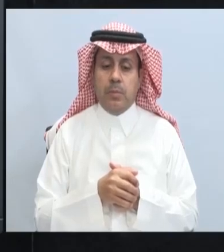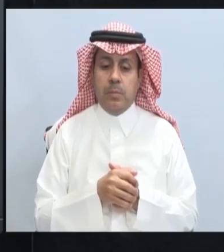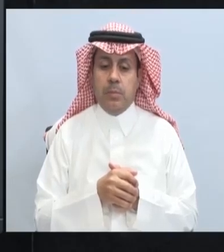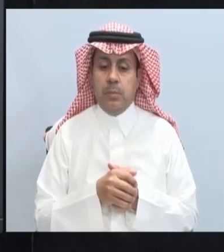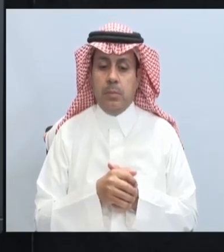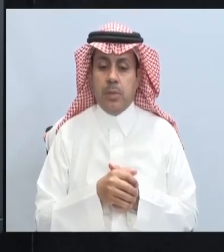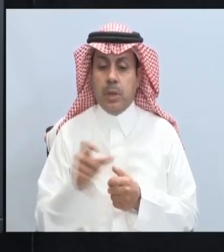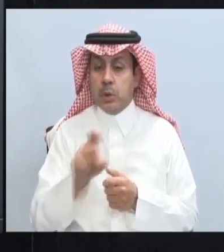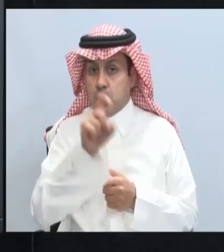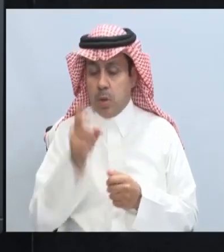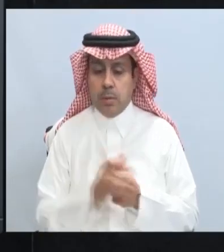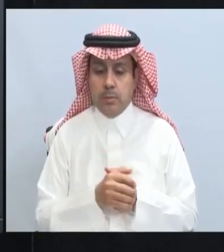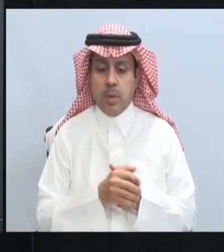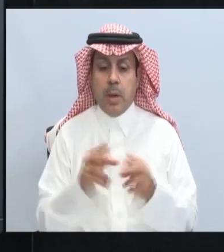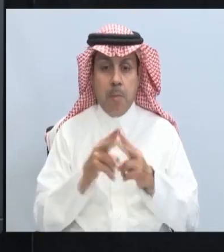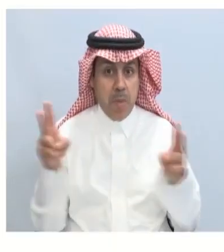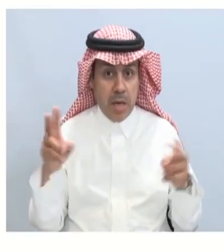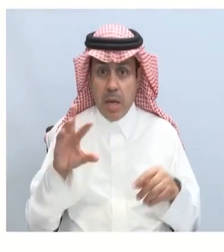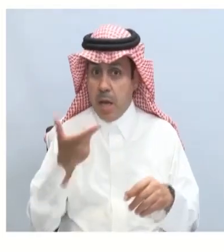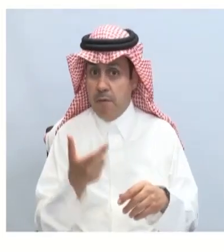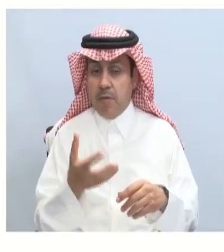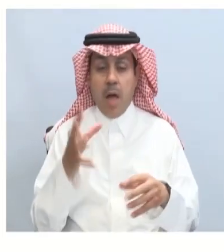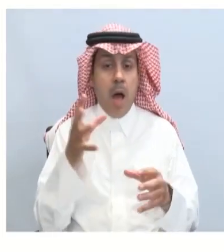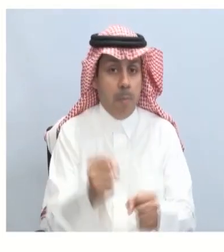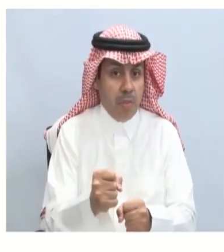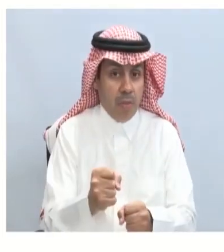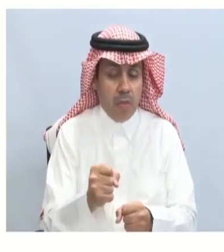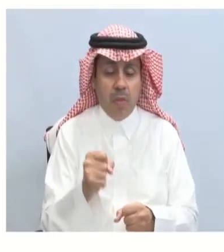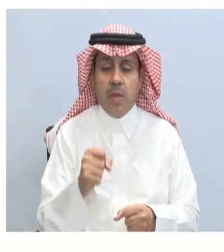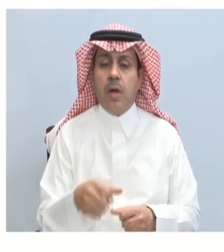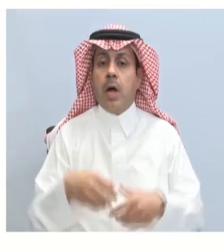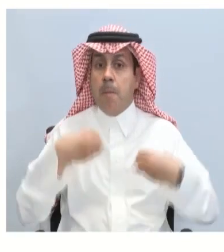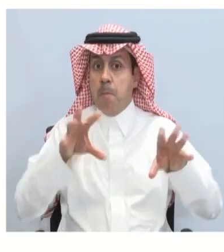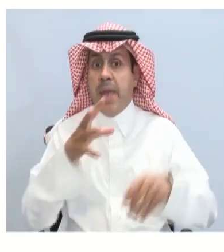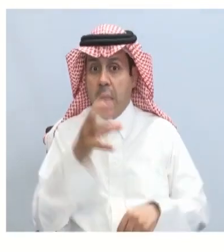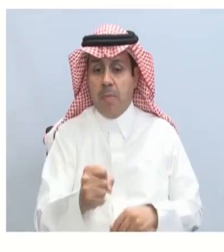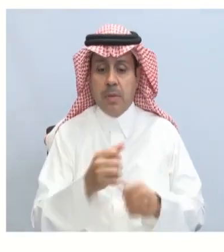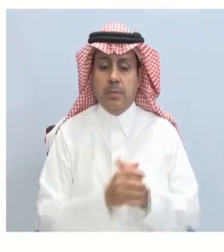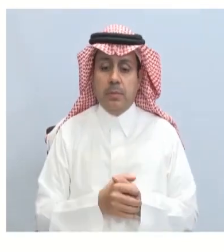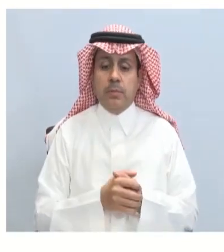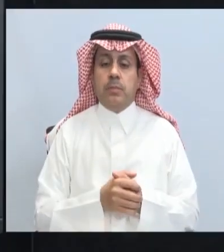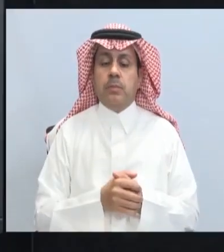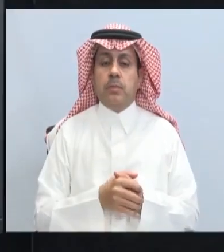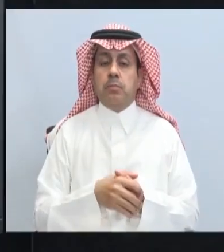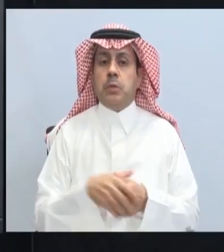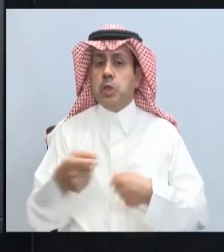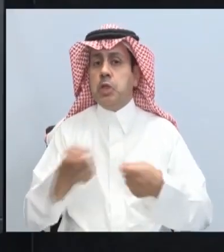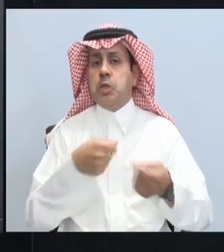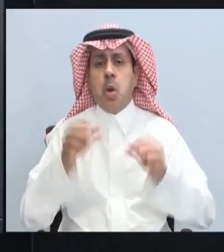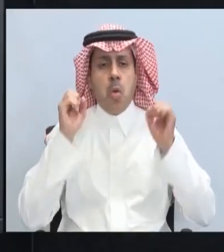ناتي الى سؤال اخر بين كيفيه القبض في الاشياء الاتيه عندنا سلع متعدده